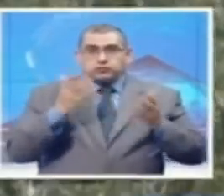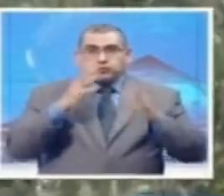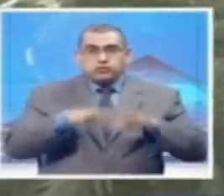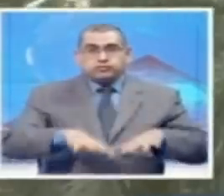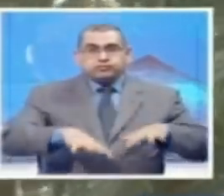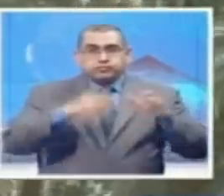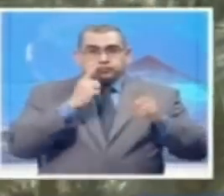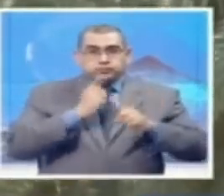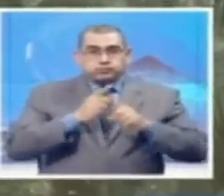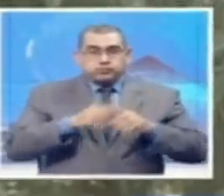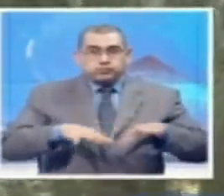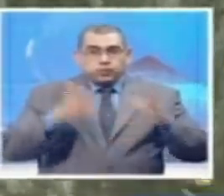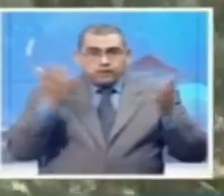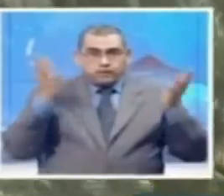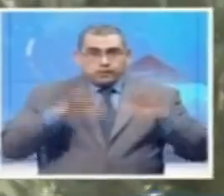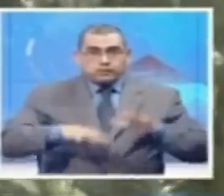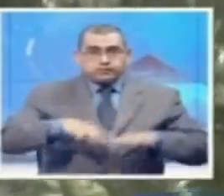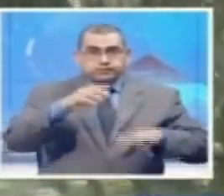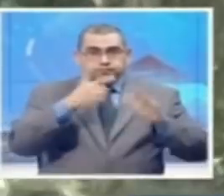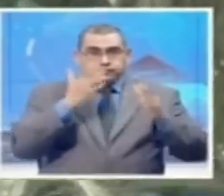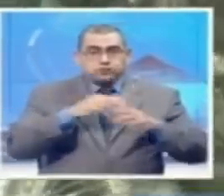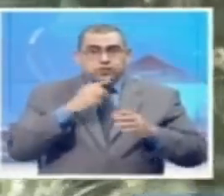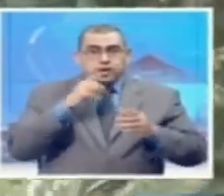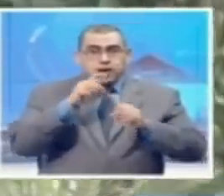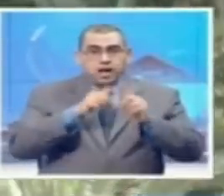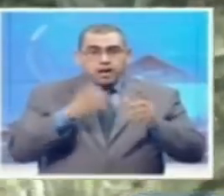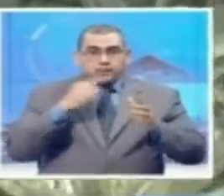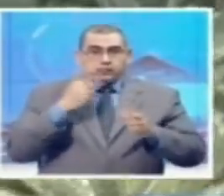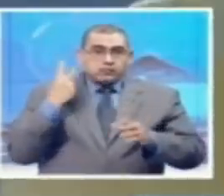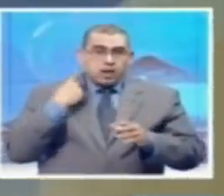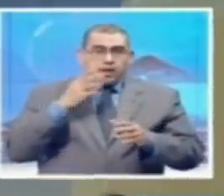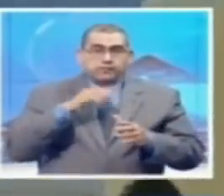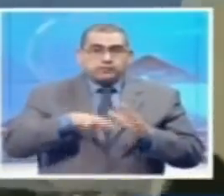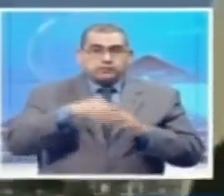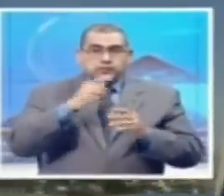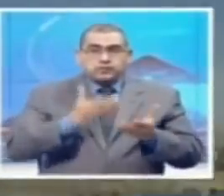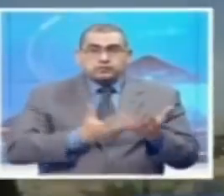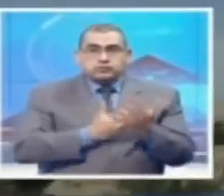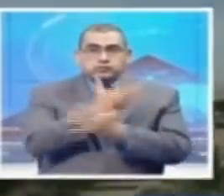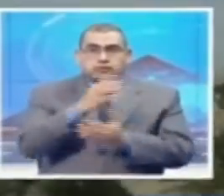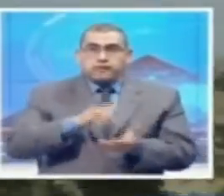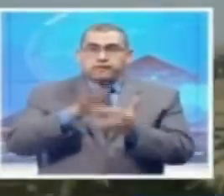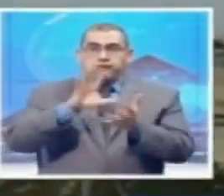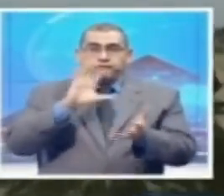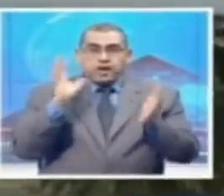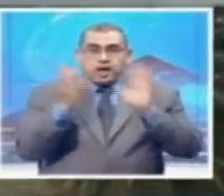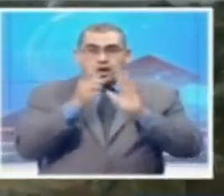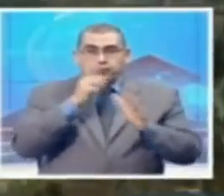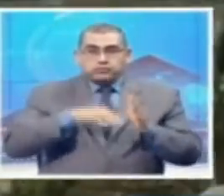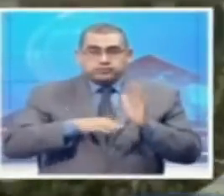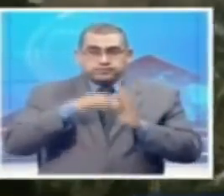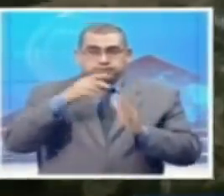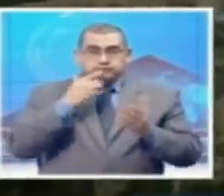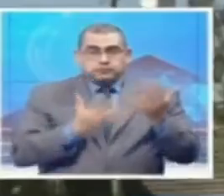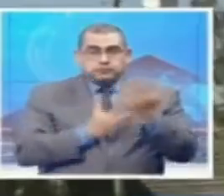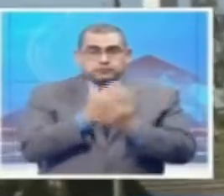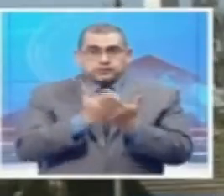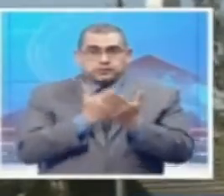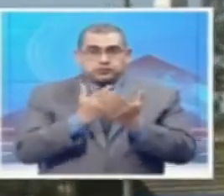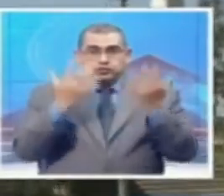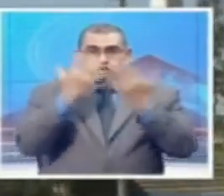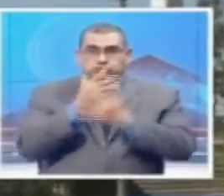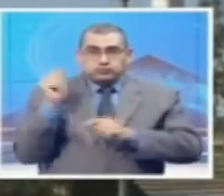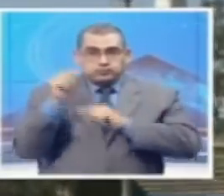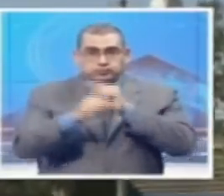الأكثر إنتاجية في التمور والزيتون بمصر والدفع بها نحو الأسواق العالمية، فضلا عن فتح أفاق استثمارية